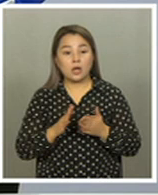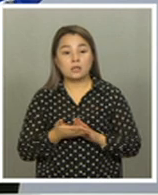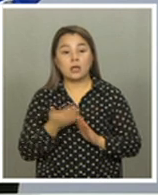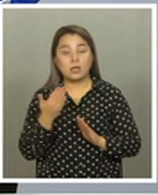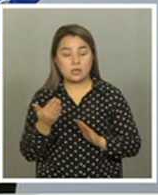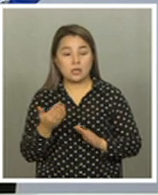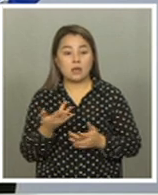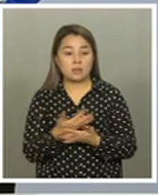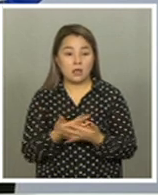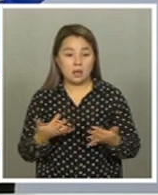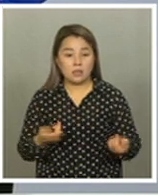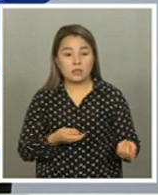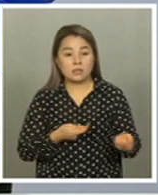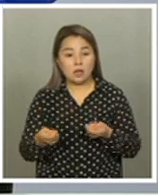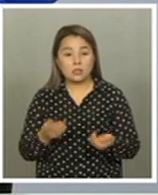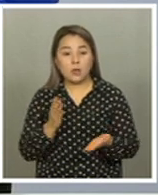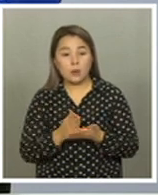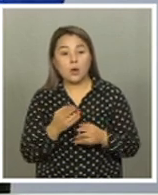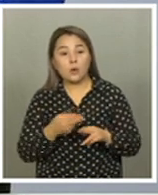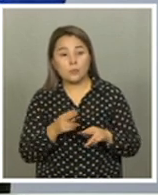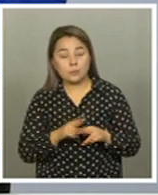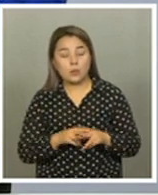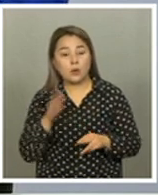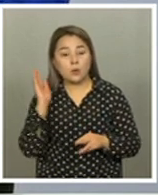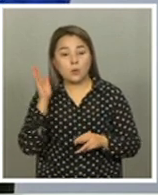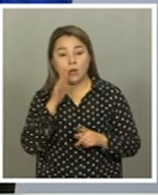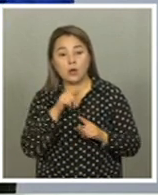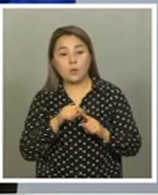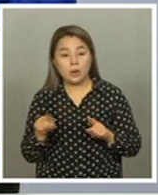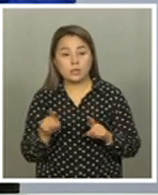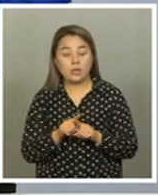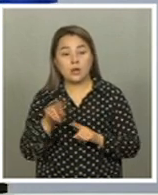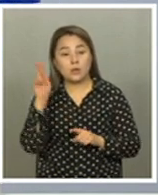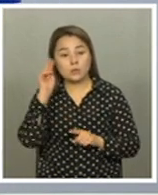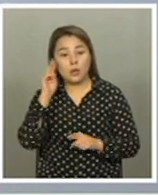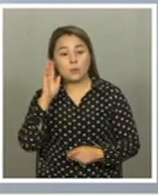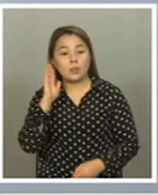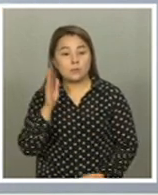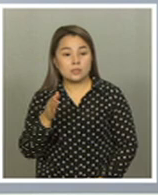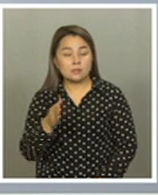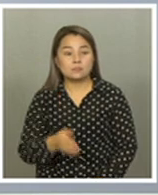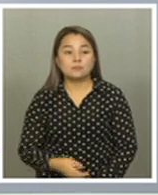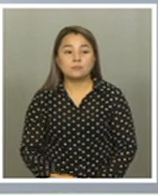заттар тасымалданады. Оны алдағы уақытта білесіздер.